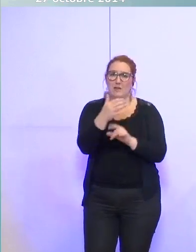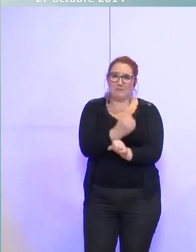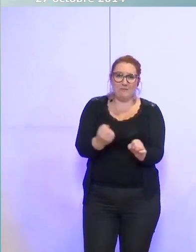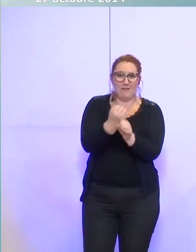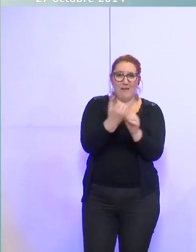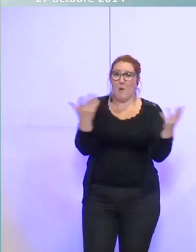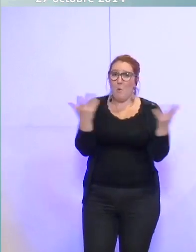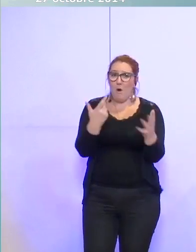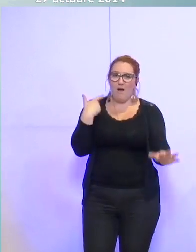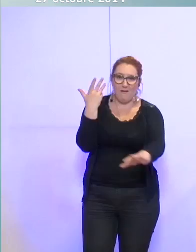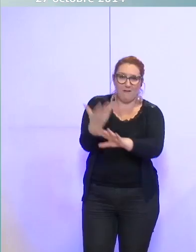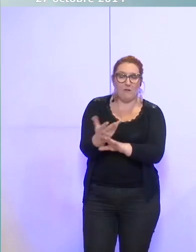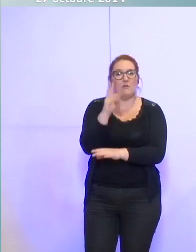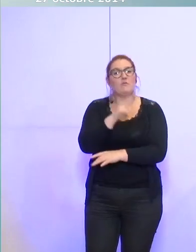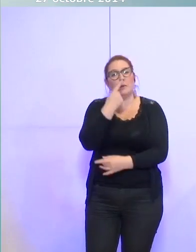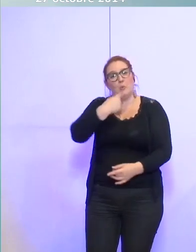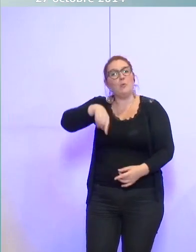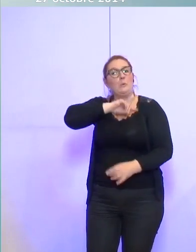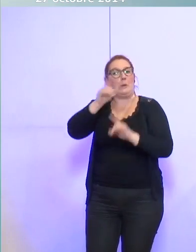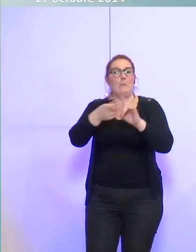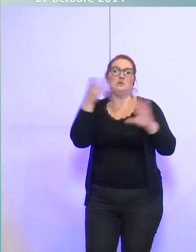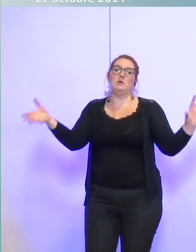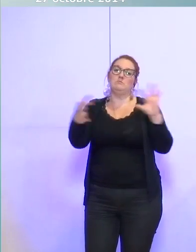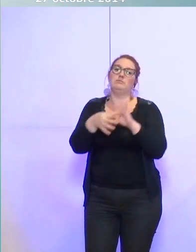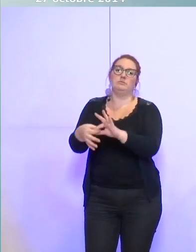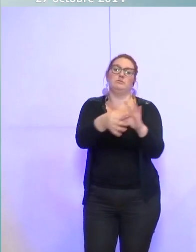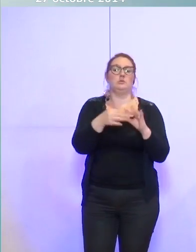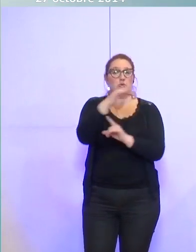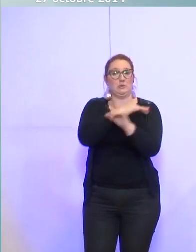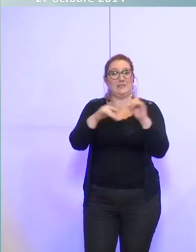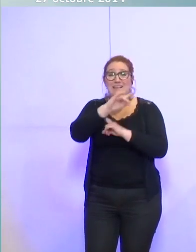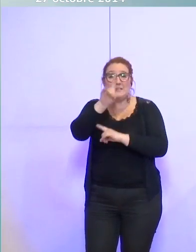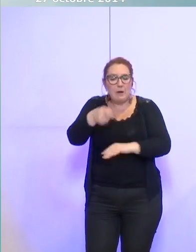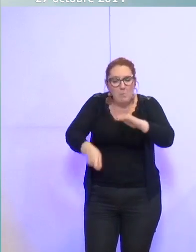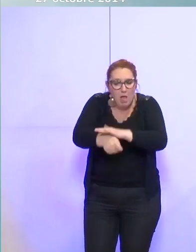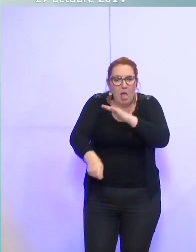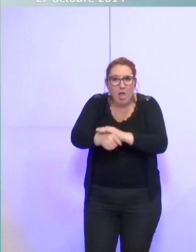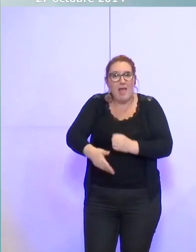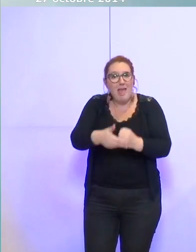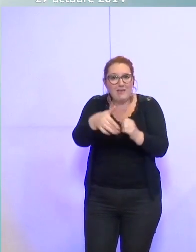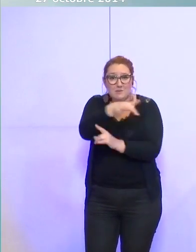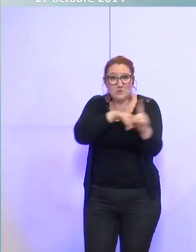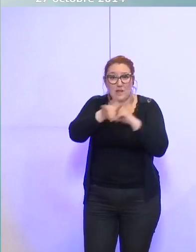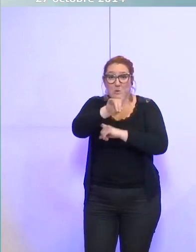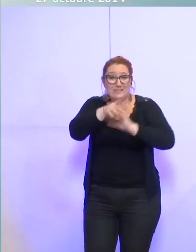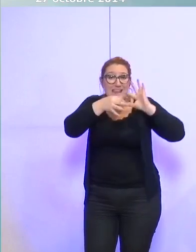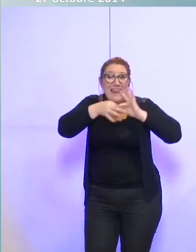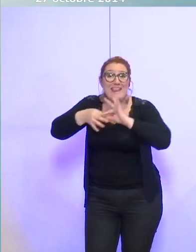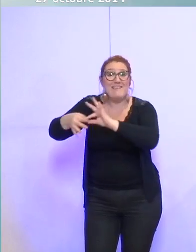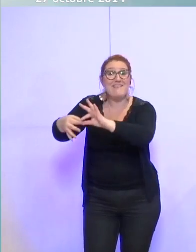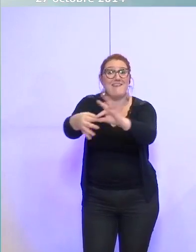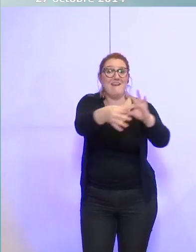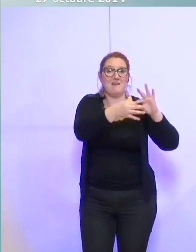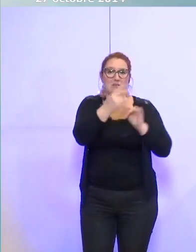qu'effectivement, nous, ce que nous recherchons, c'est cette dimension sociale. Sociale, pas dans le sens de l'aide sociale, mais du lien social. Peut-être que vous ne faites